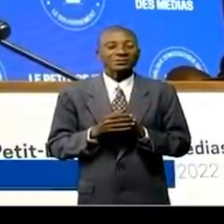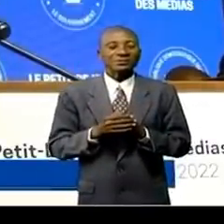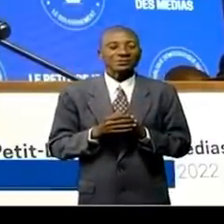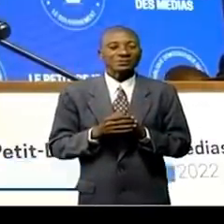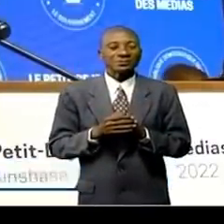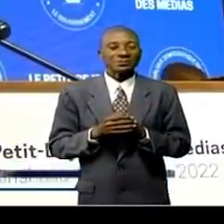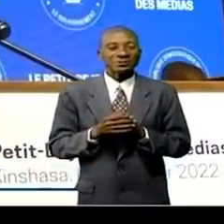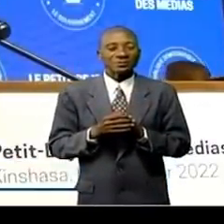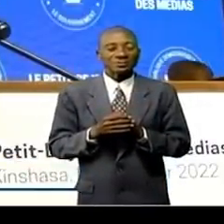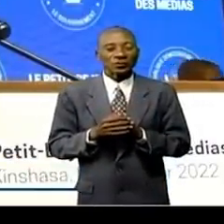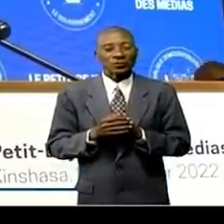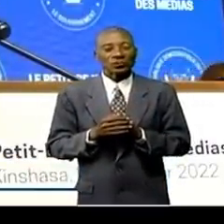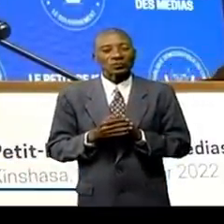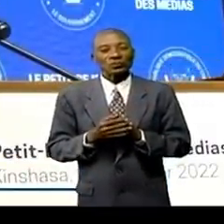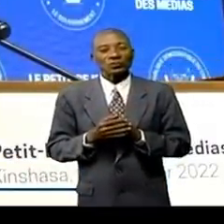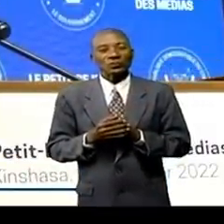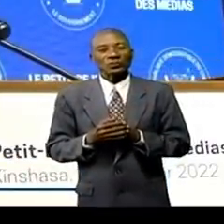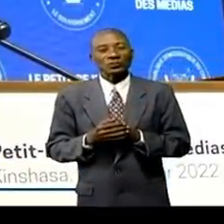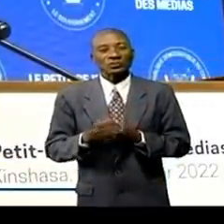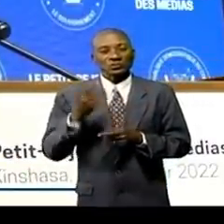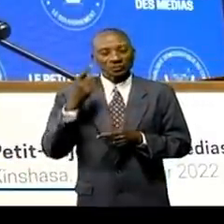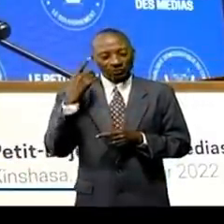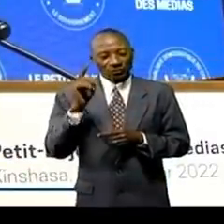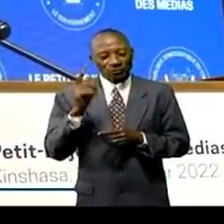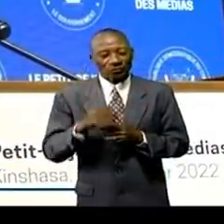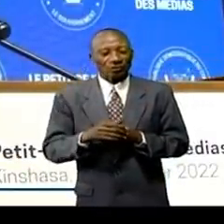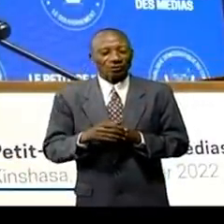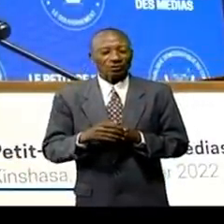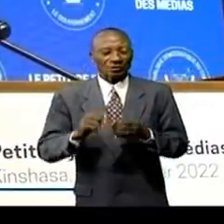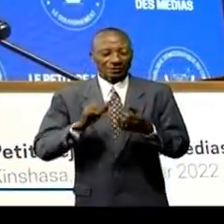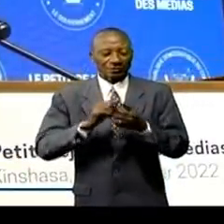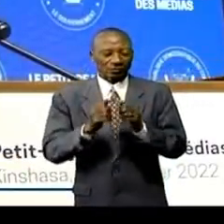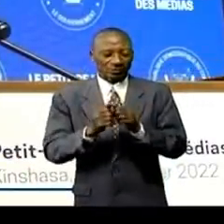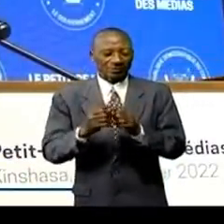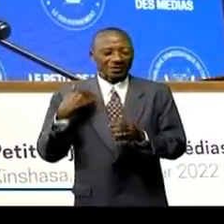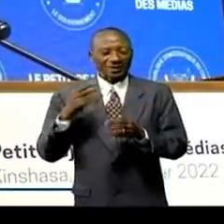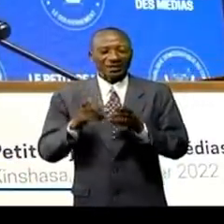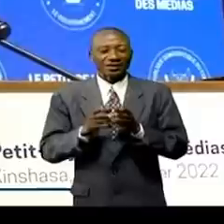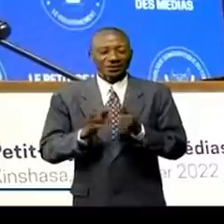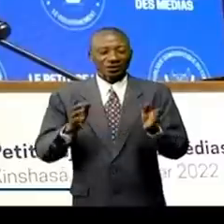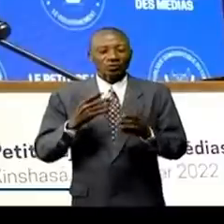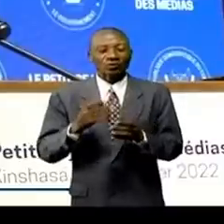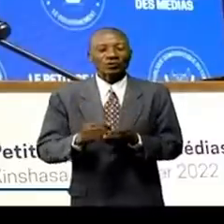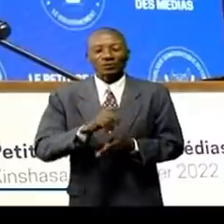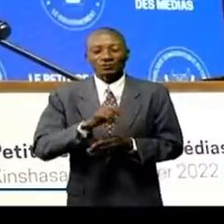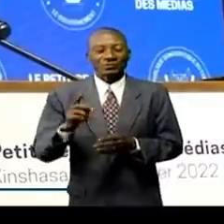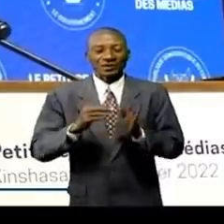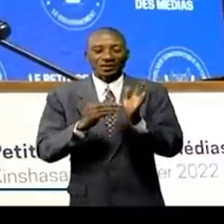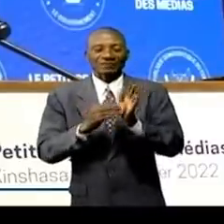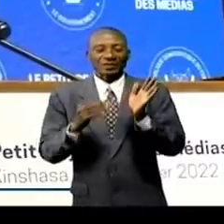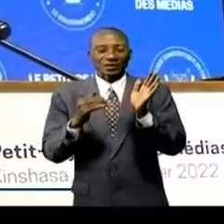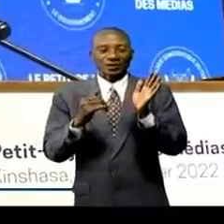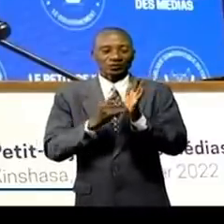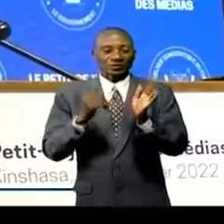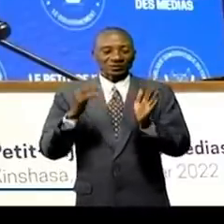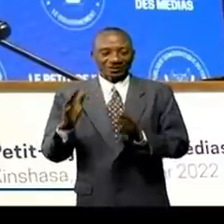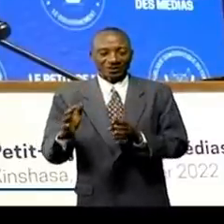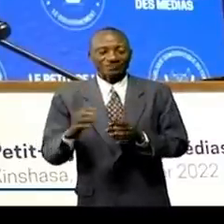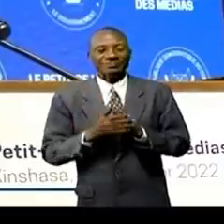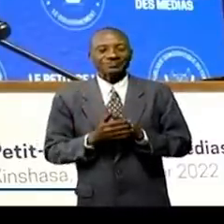généraux de la presse pour faire suite à l'élan du président de la République qui s'est